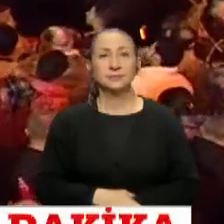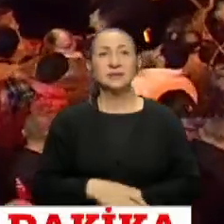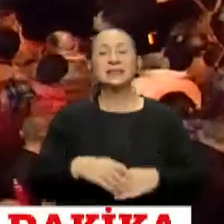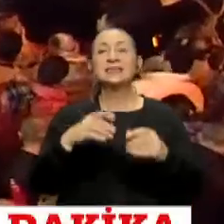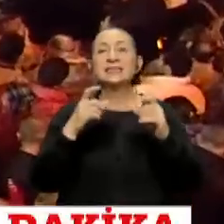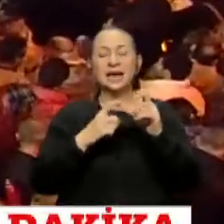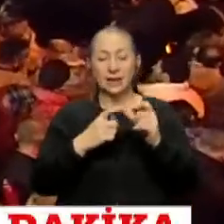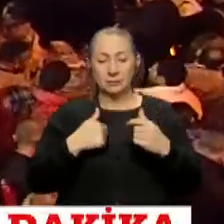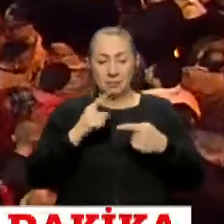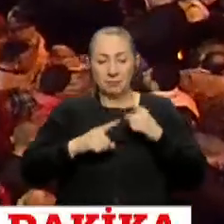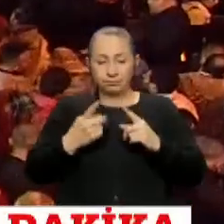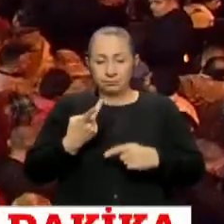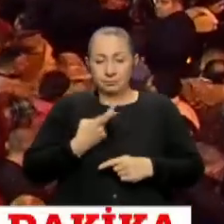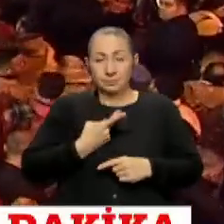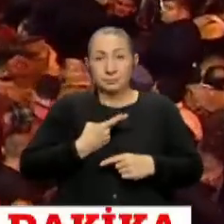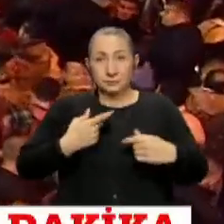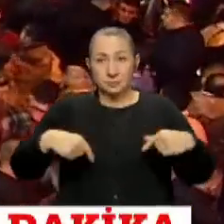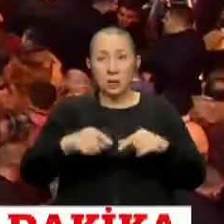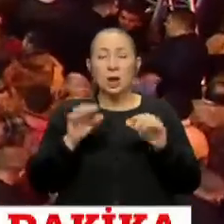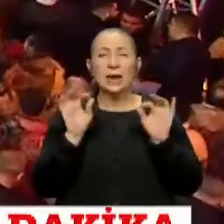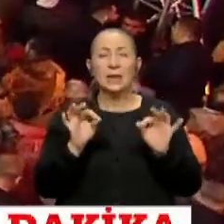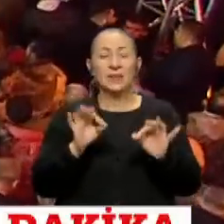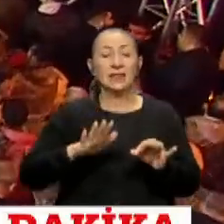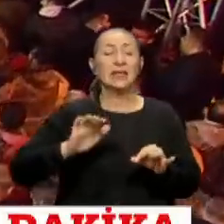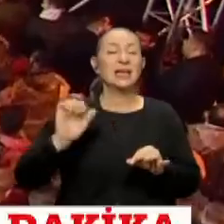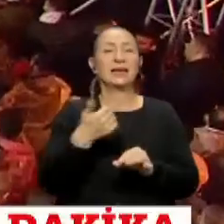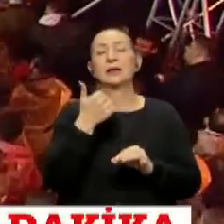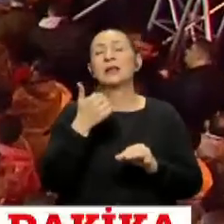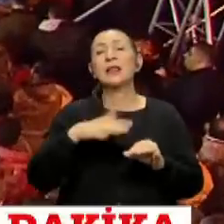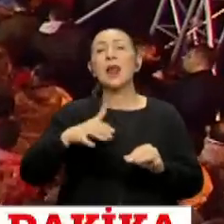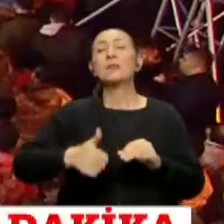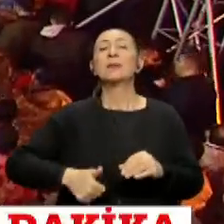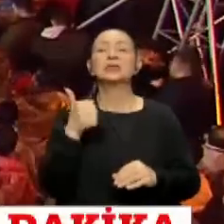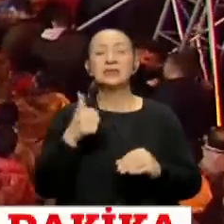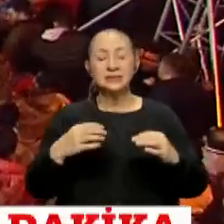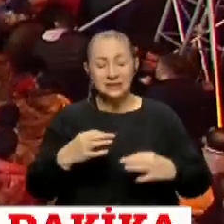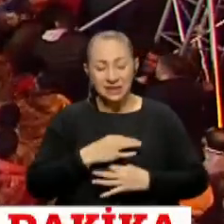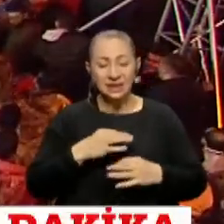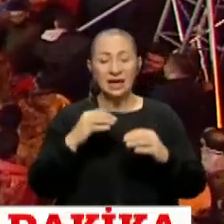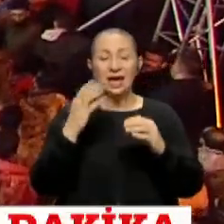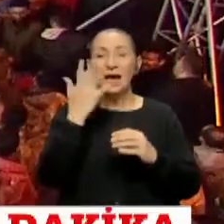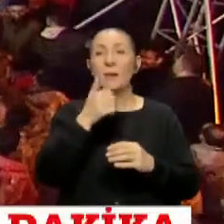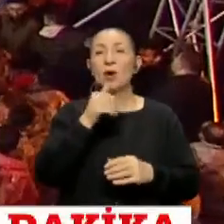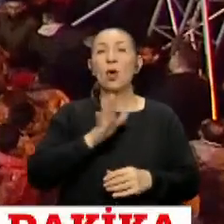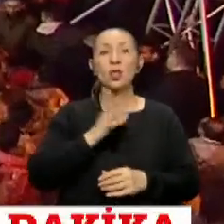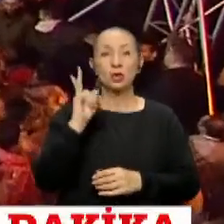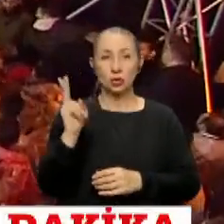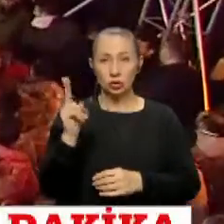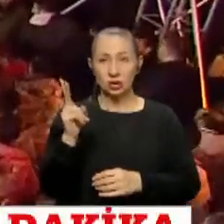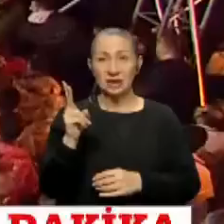Saadet Partimizin muhterem Genel Başkanı Sayın